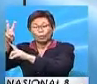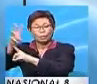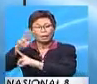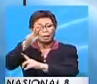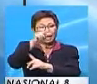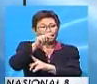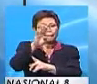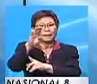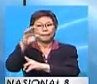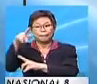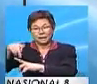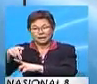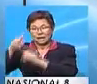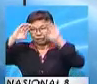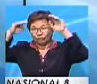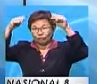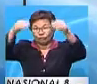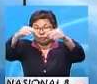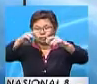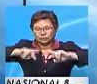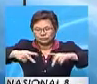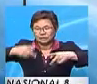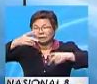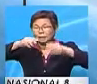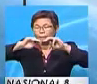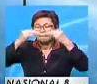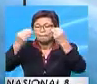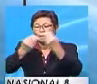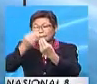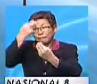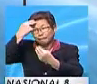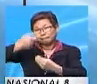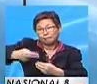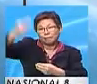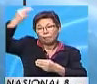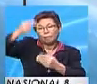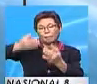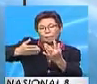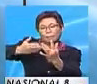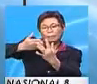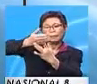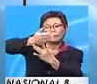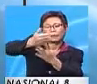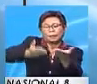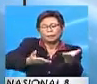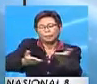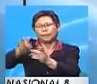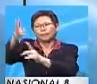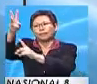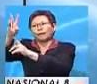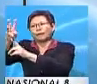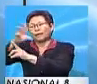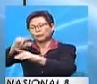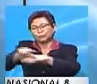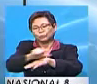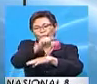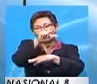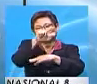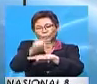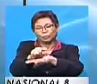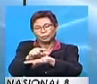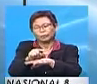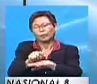NBP yang fokus melahirkan masyarakat pintar melalui akses menyeluruh kepada perkhidmatan jalur lebar dan penggunaan secara